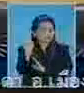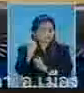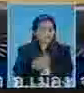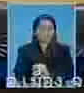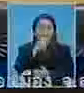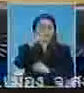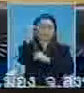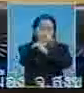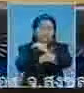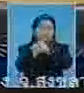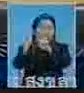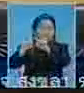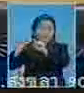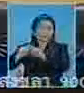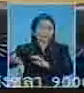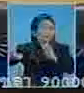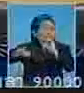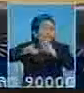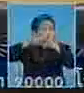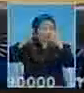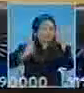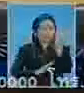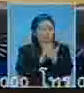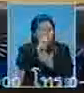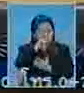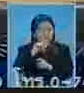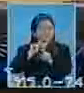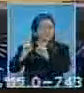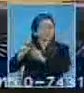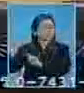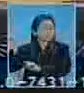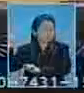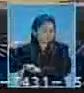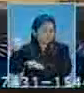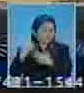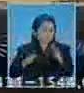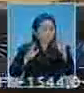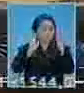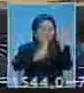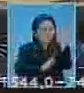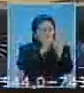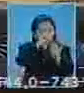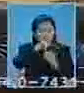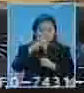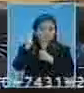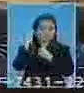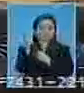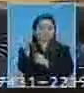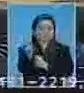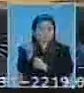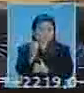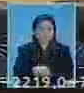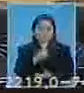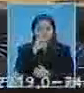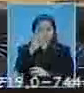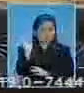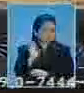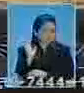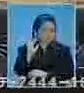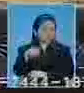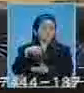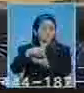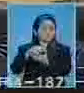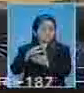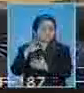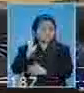ประเทศต่างๆไม่ค่อยให้ความร่วมมือกับเราต่างๆนานาและบทบาทของเรานั้นมีน้อยต้องขออนุญาตเรียนนะครับว่าไม่เป็นเช่นนั้นผมคิดว่าปัญหา